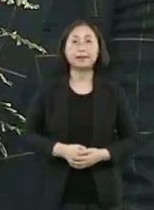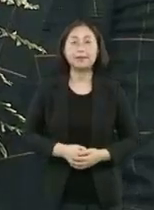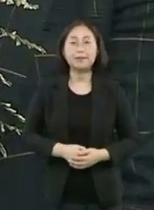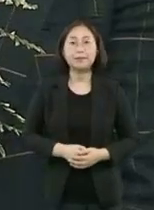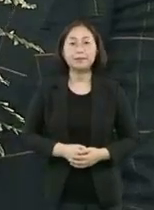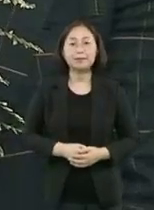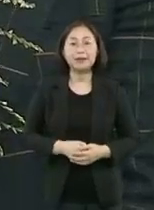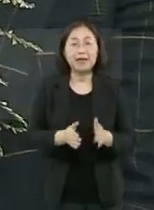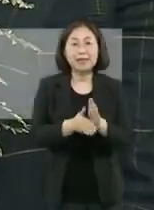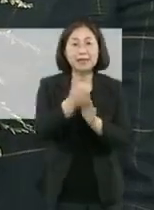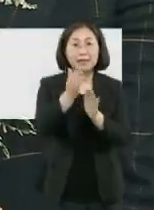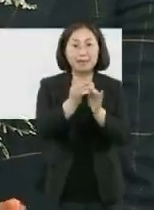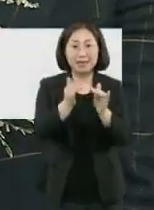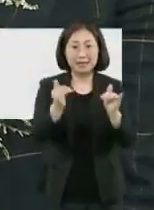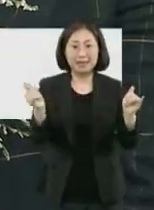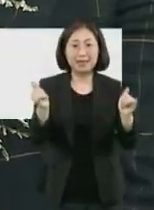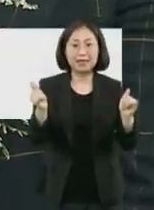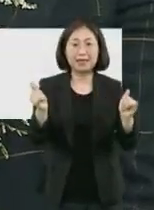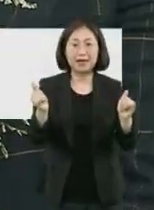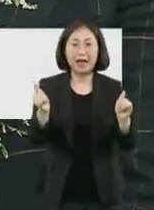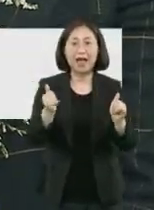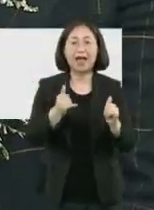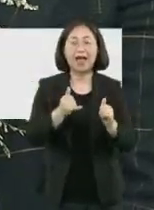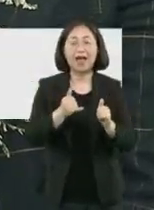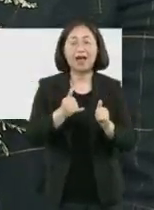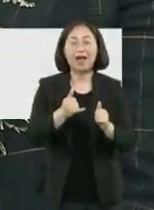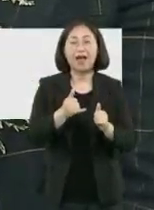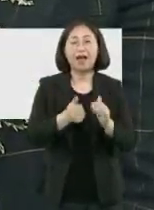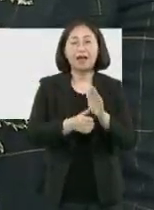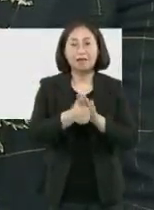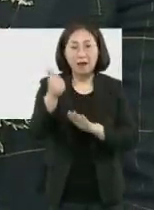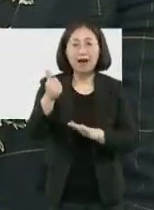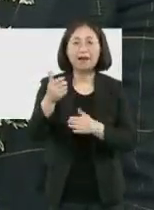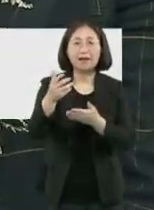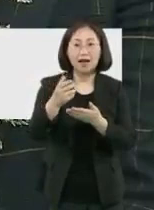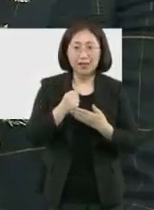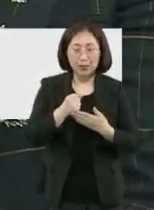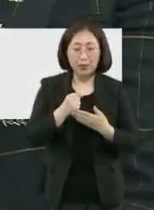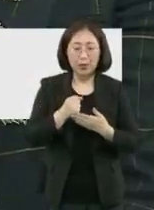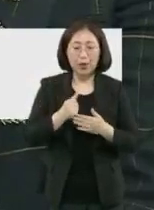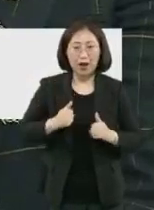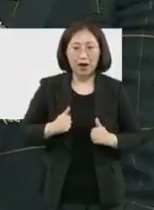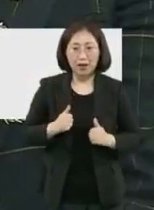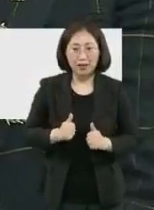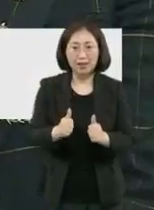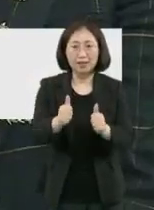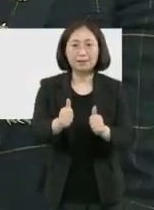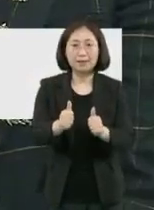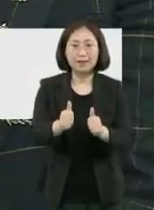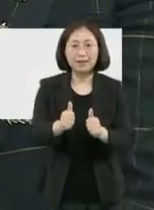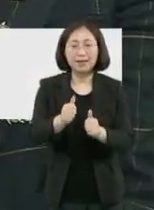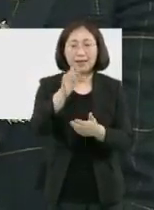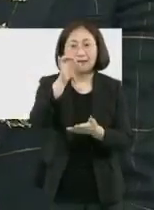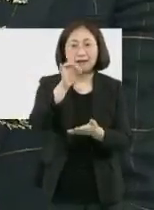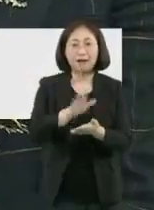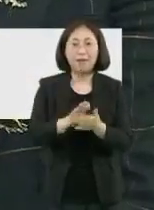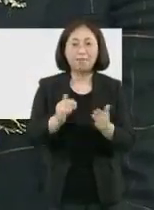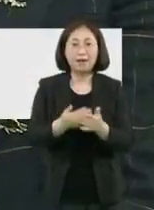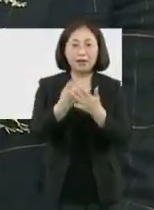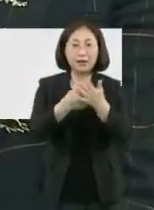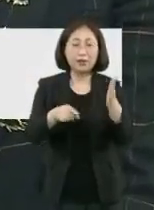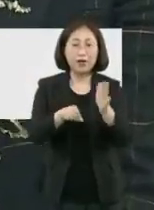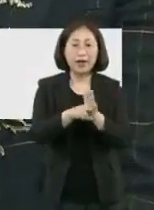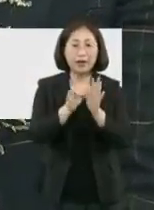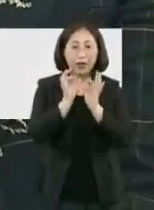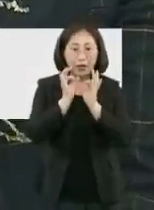온 시민들이 염원을 받아서 앞으로 열심히 그 우리 천안 발전을